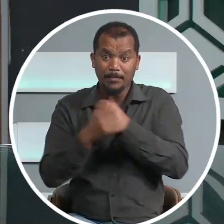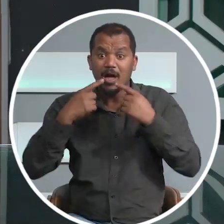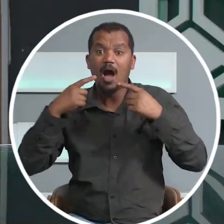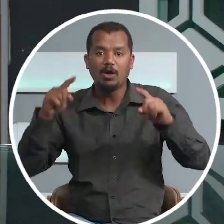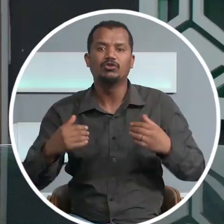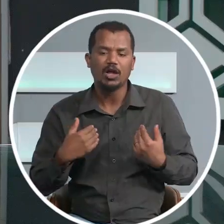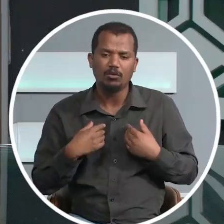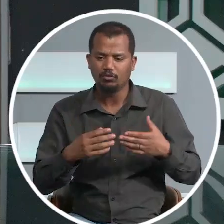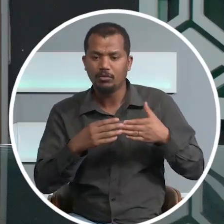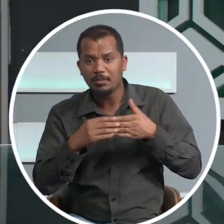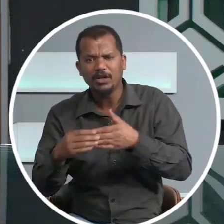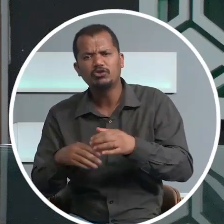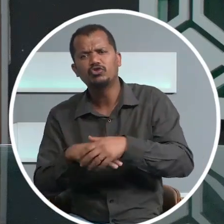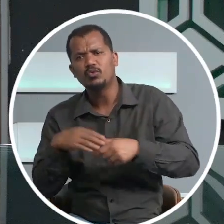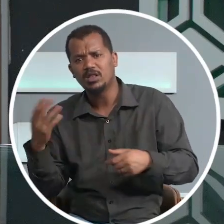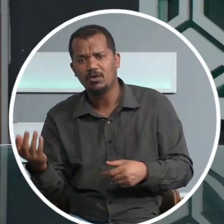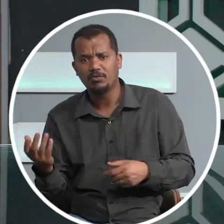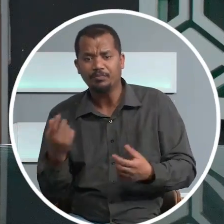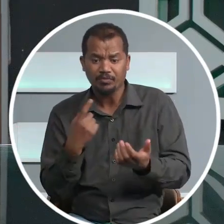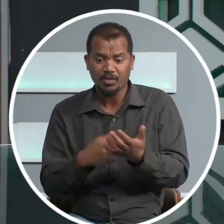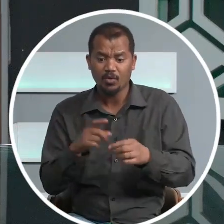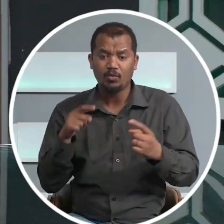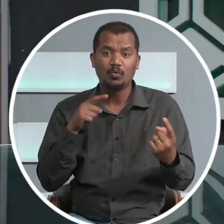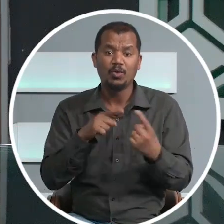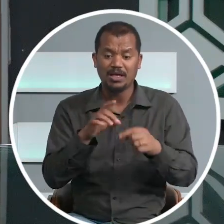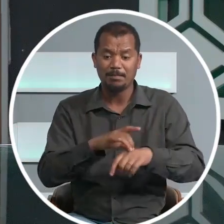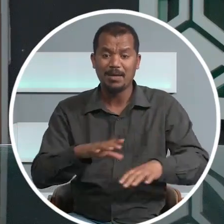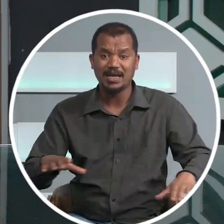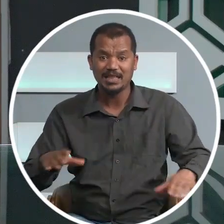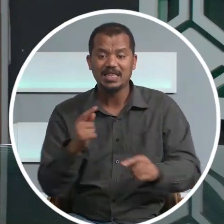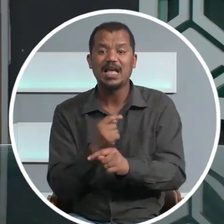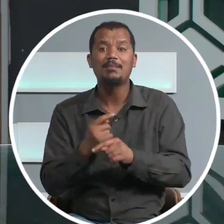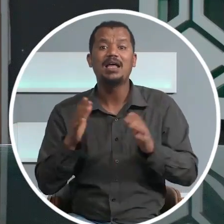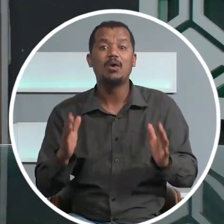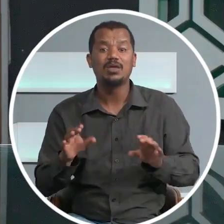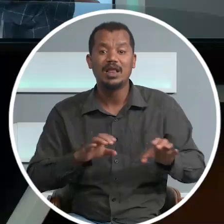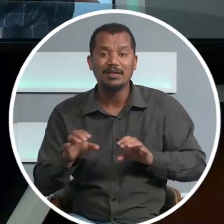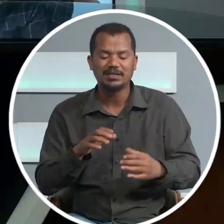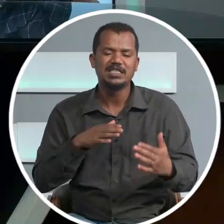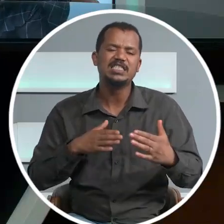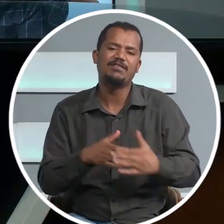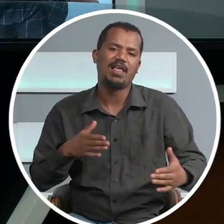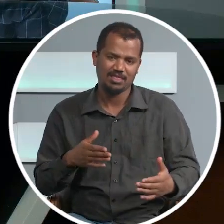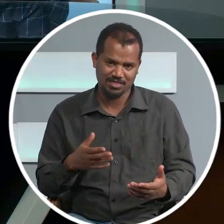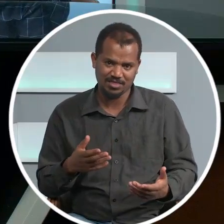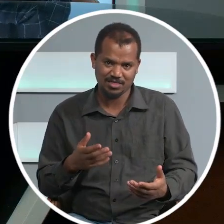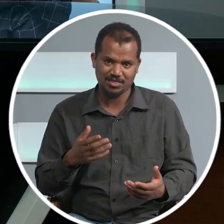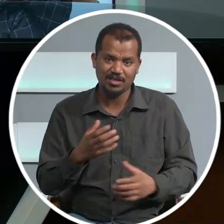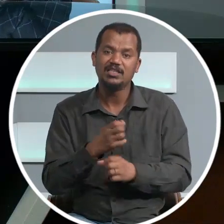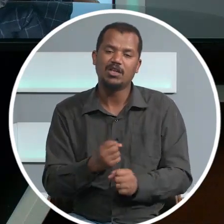ሀገር አዋጆች አሉ፣ መመሪያዎች ይወጣሉ። እነዛ ወደ መሬት ወርደው ግን ተግባራዊ ለመሆን እንቅፋት ይዛቸዋል